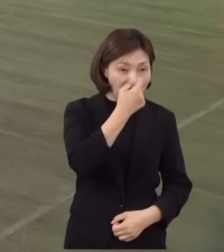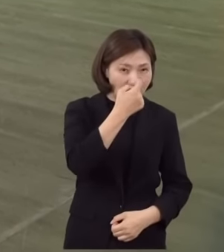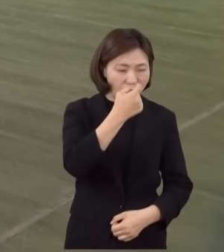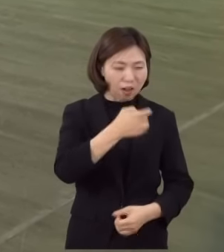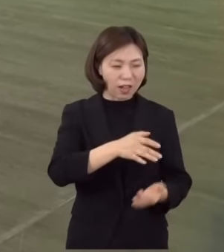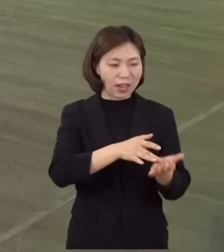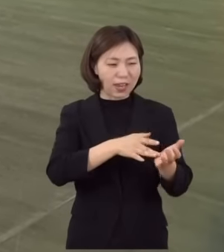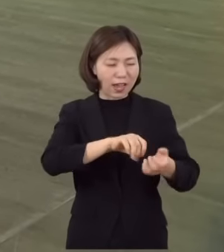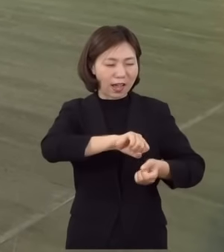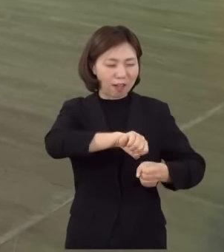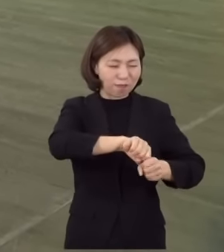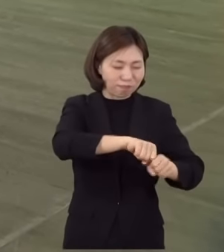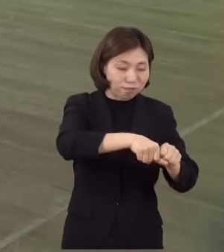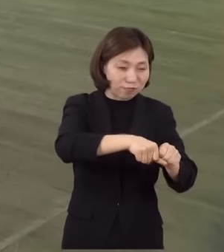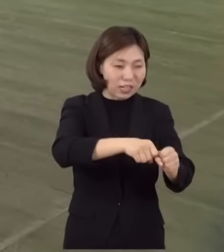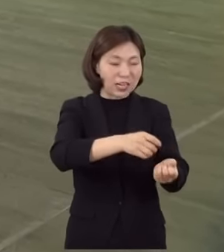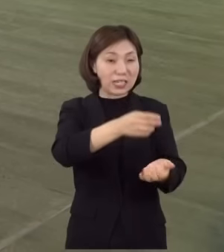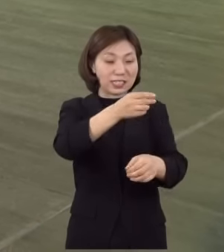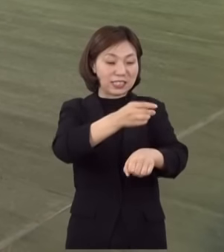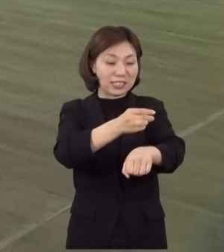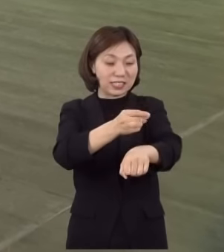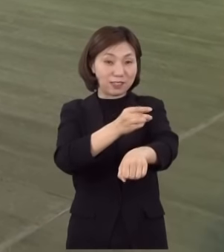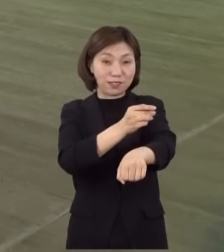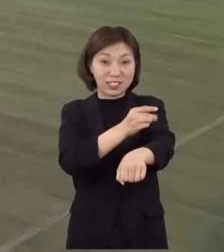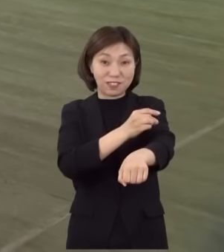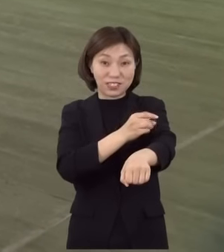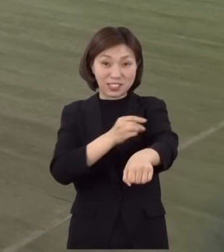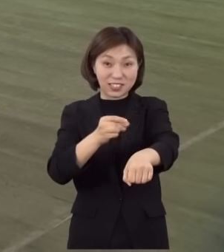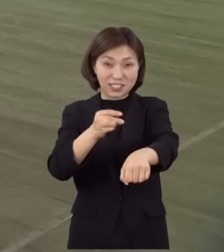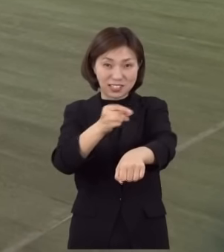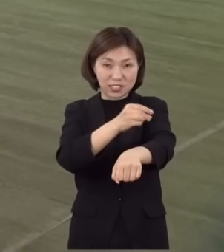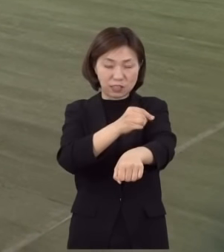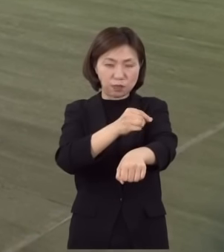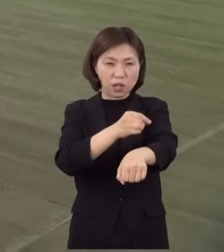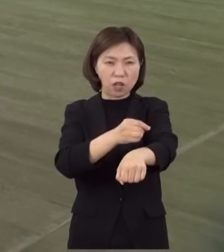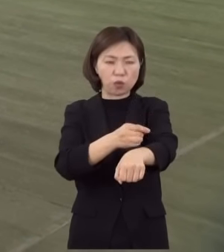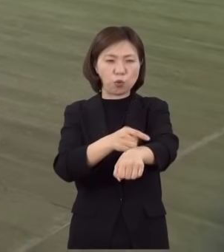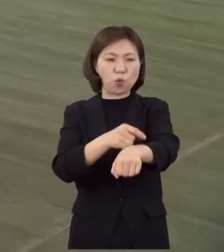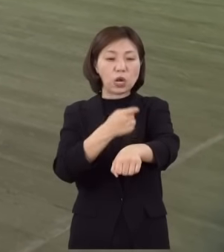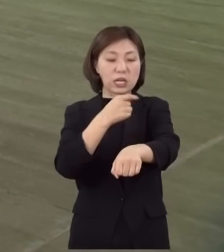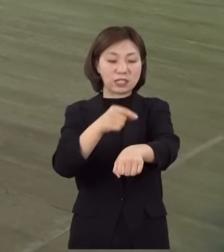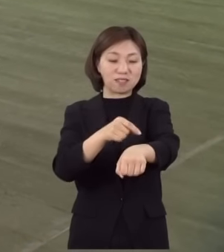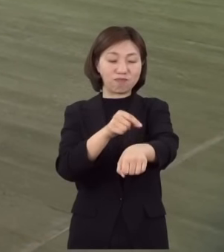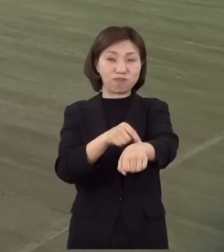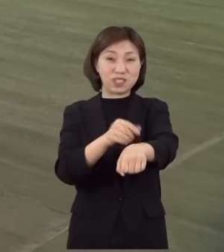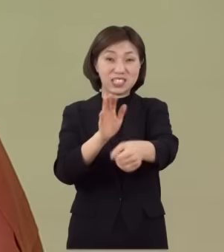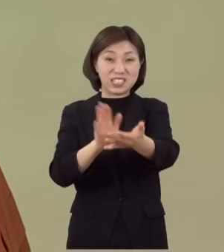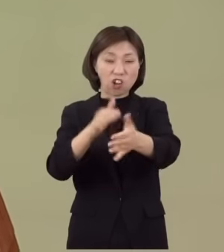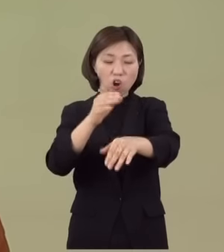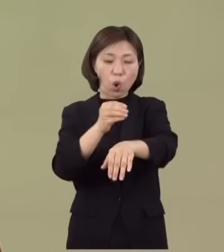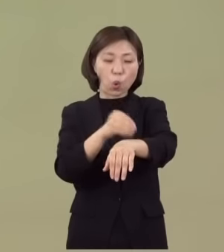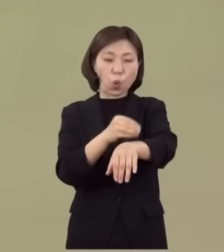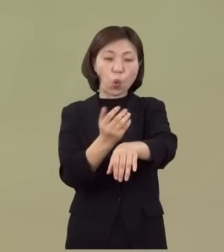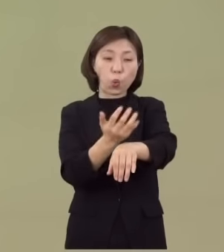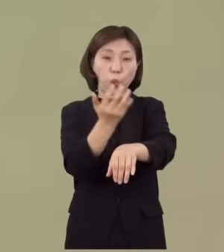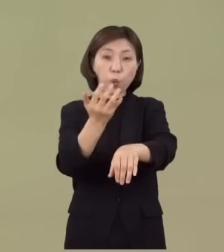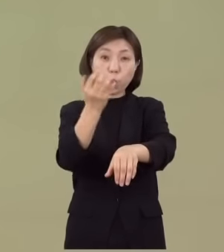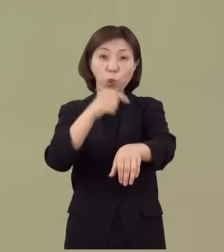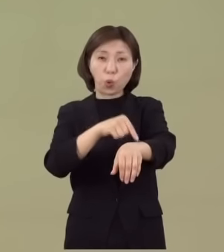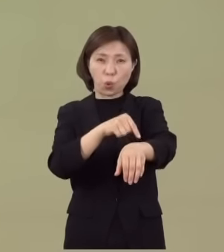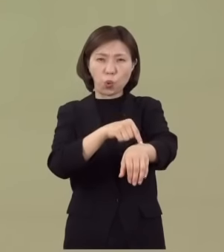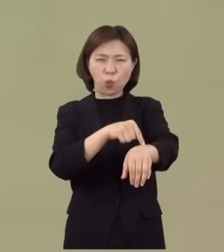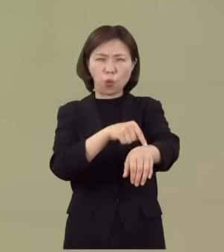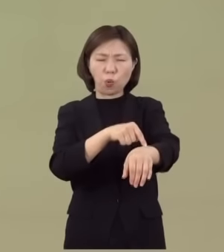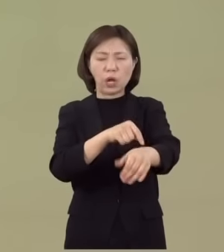침구를 뜨는 것으로 침구 침과 뜸을 뜻합니다 침과 뜸 침구